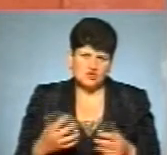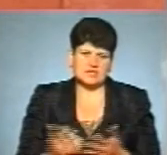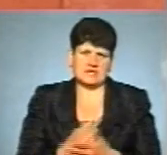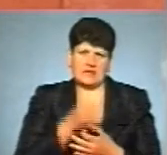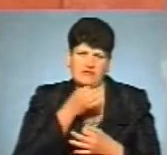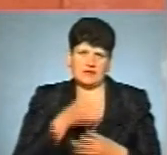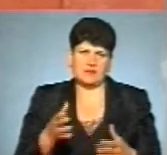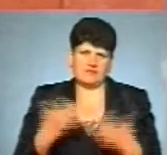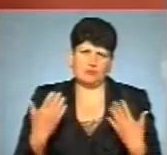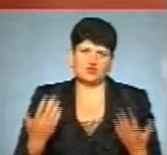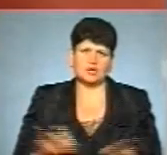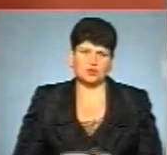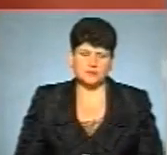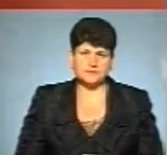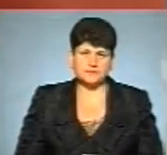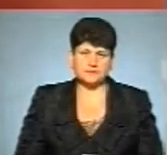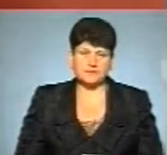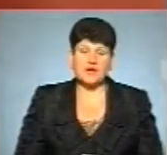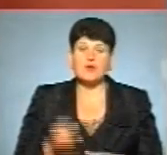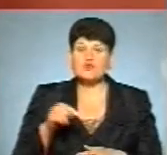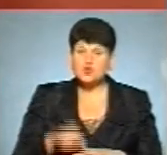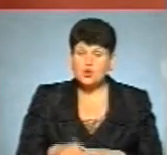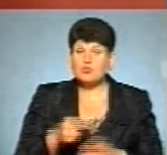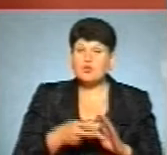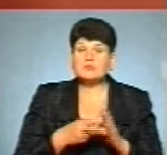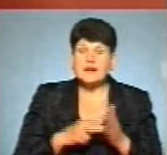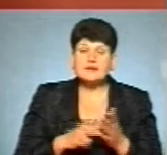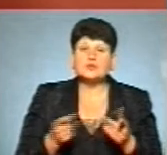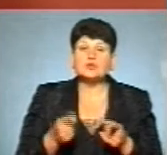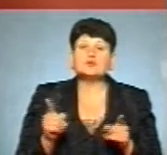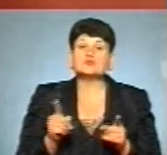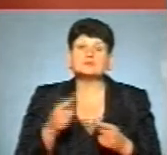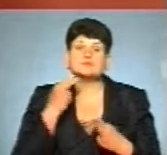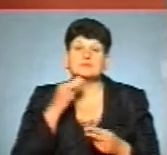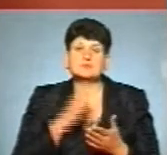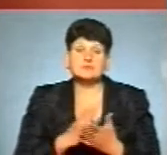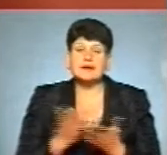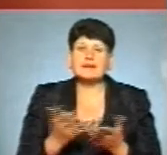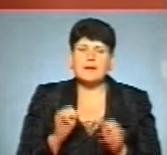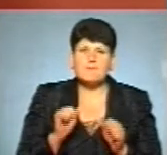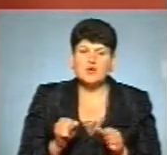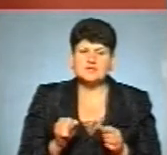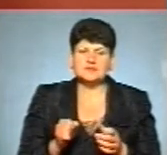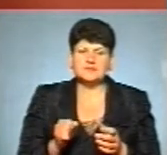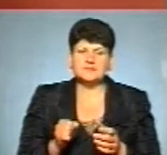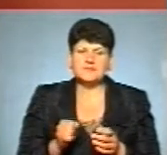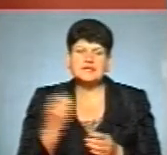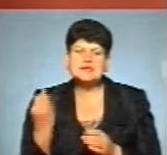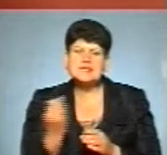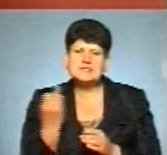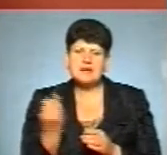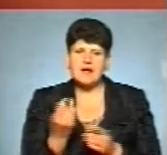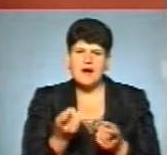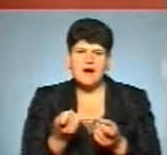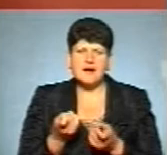відпочинок. В цьому плані Тернопільщина в чому має перспективи? Де ми можемо так піднажати, щоб зацікавити